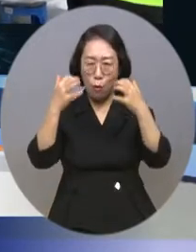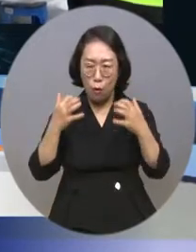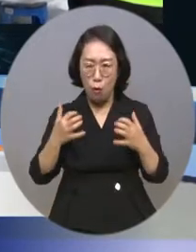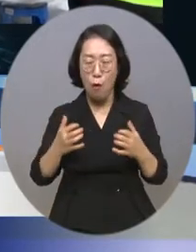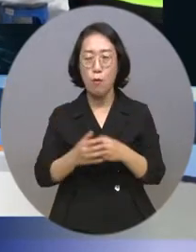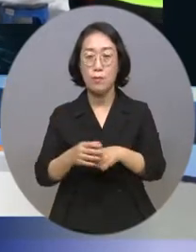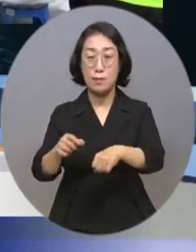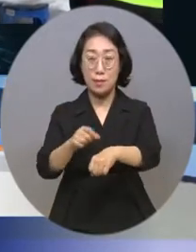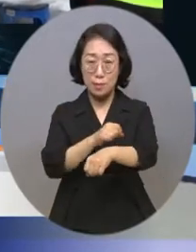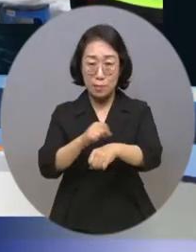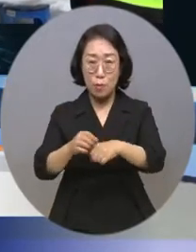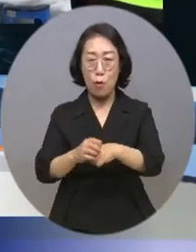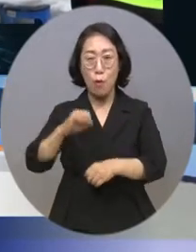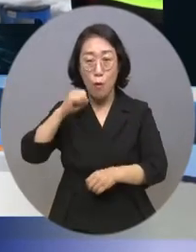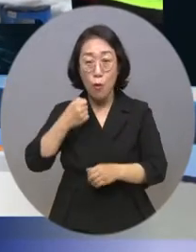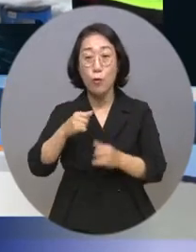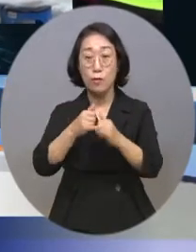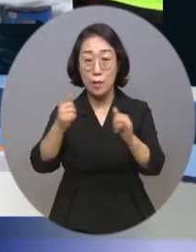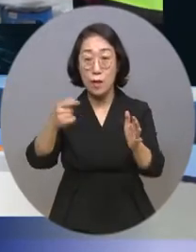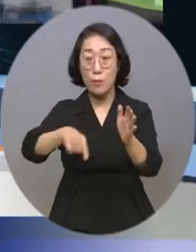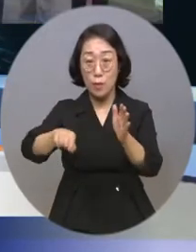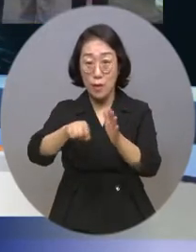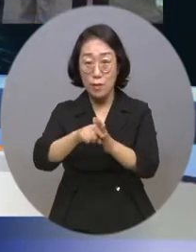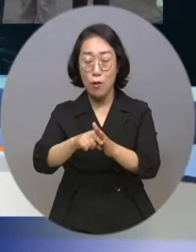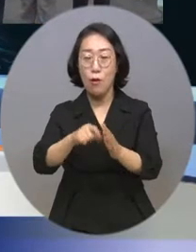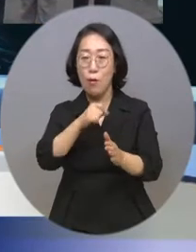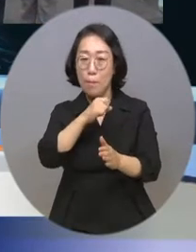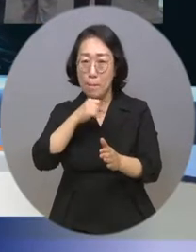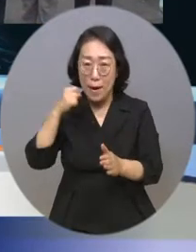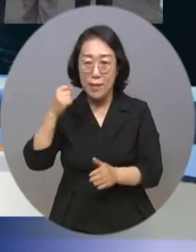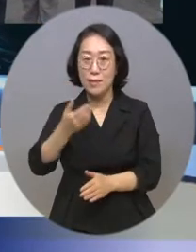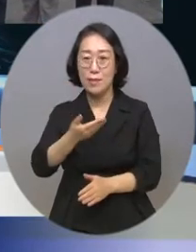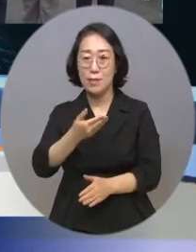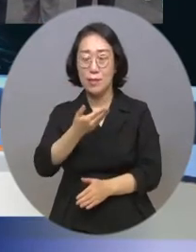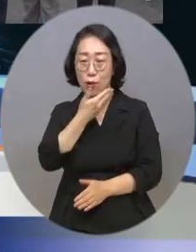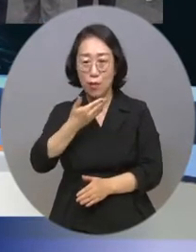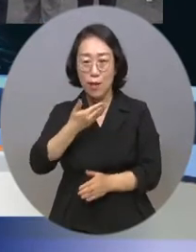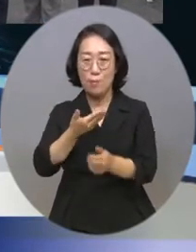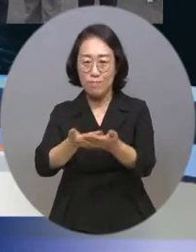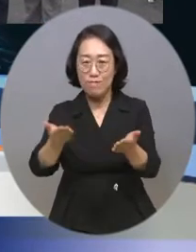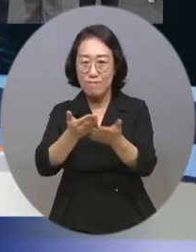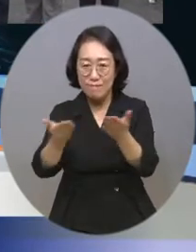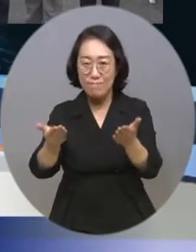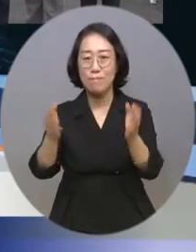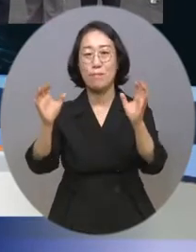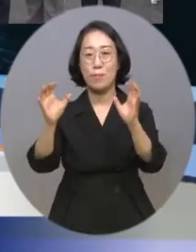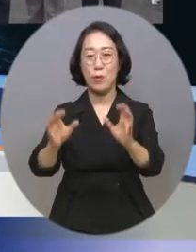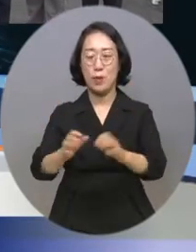나는 이웃들을 위해 보양식으로 마음을 나누는 자리가 경기도 포천시에서